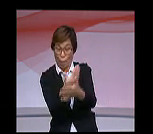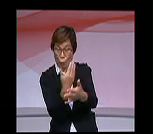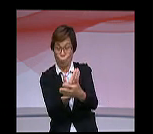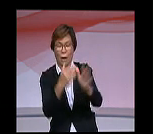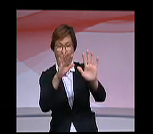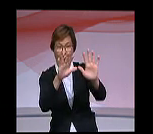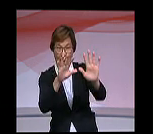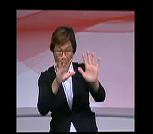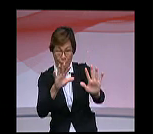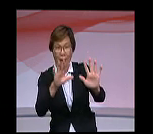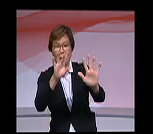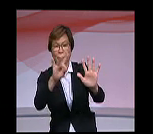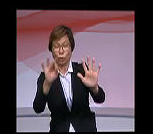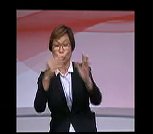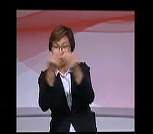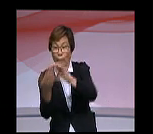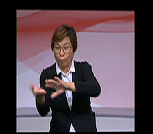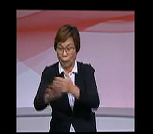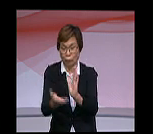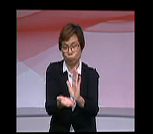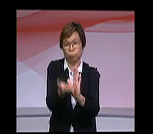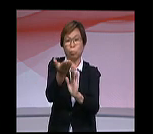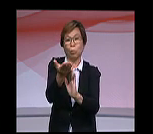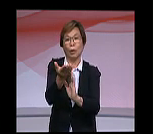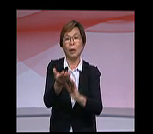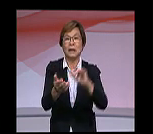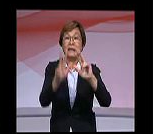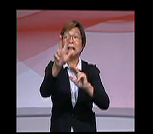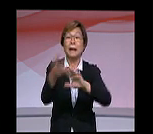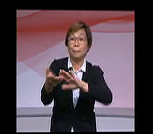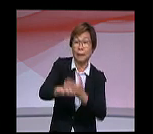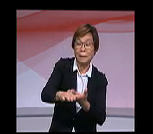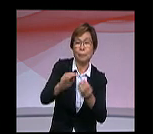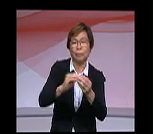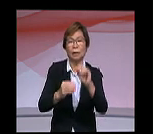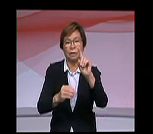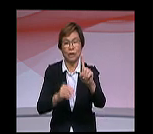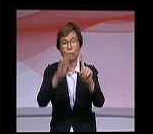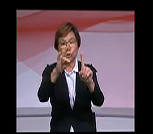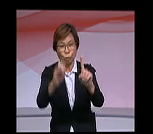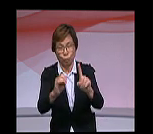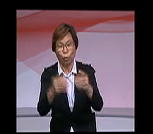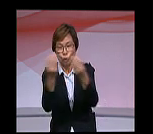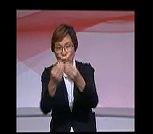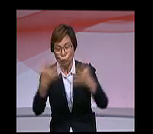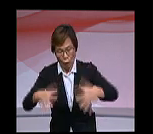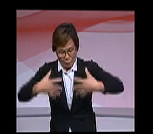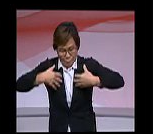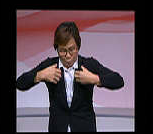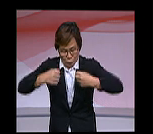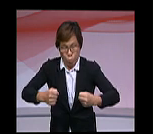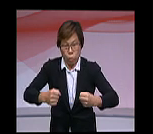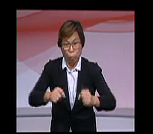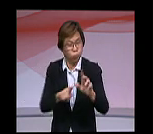589 kes, iaitu jumlah kes kematian yang meningkat iaitu 3 kes menjadi 170. Jumlah yang telah sembuh adalah